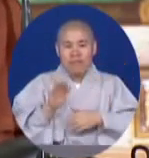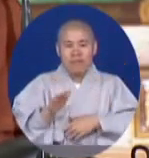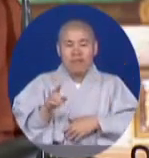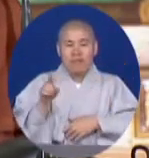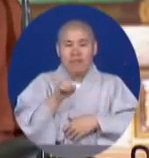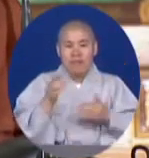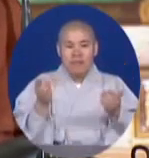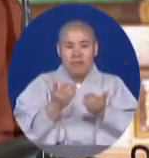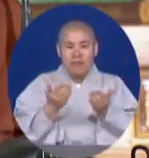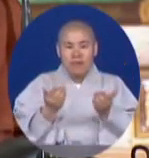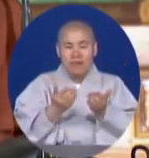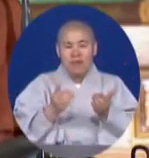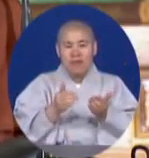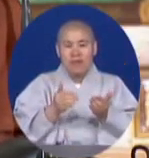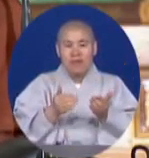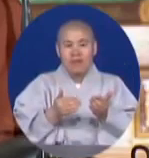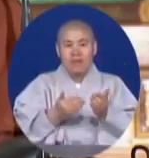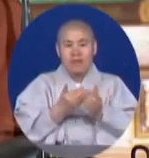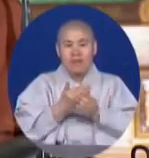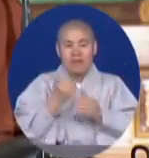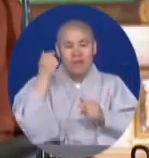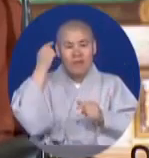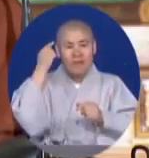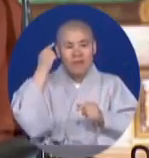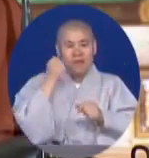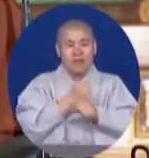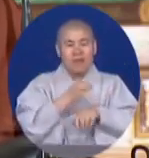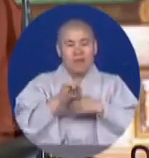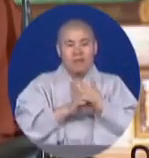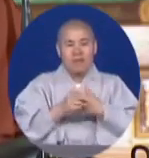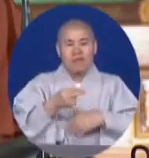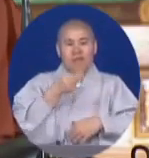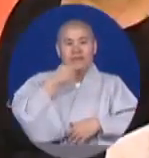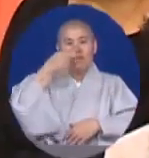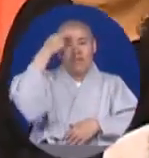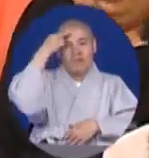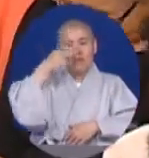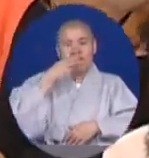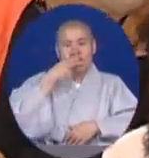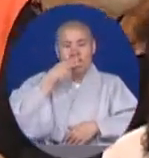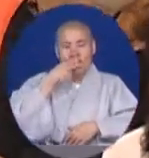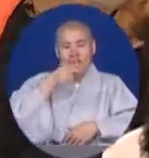뭔 일이 있었느냐면 술을 좋아하시고 담배를 좋아하셨어.